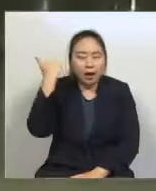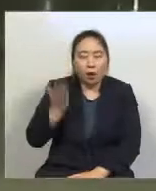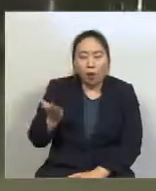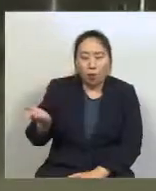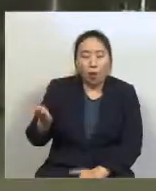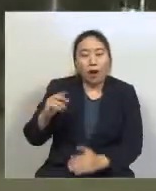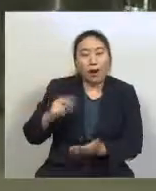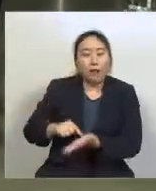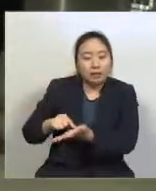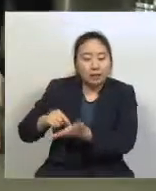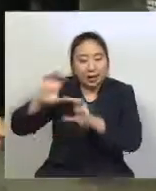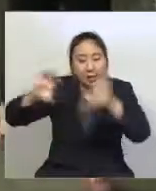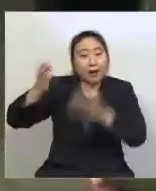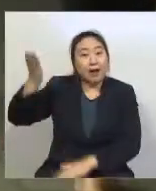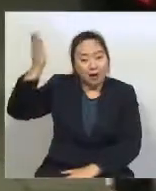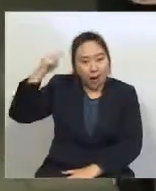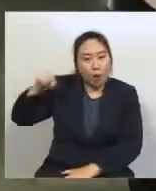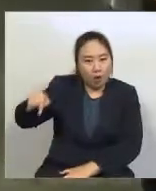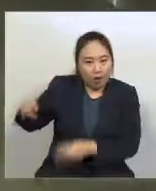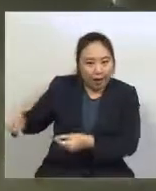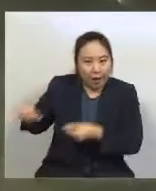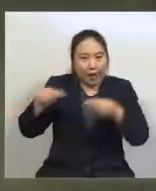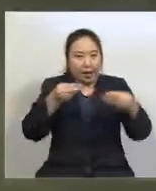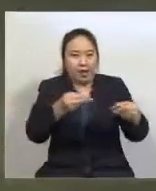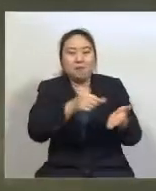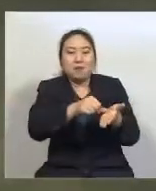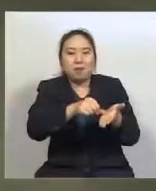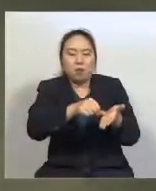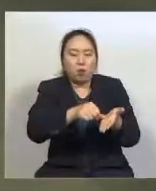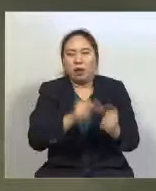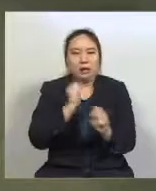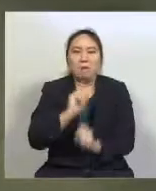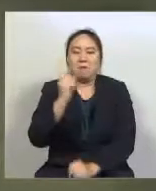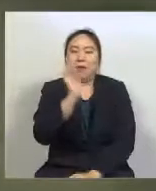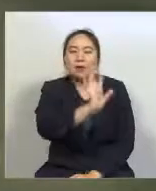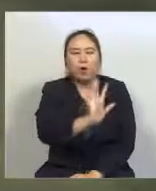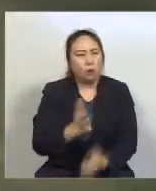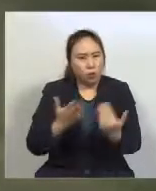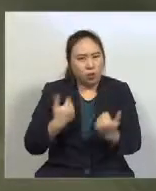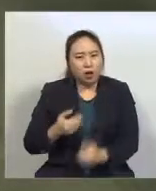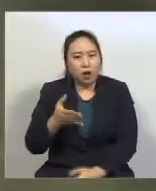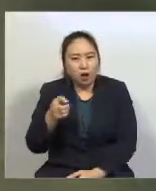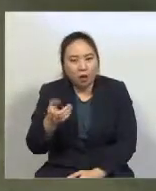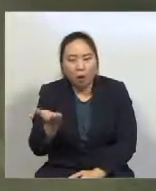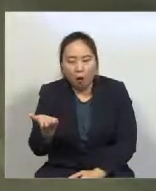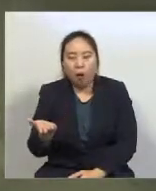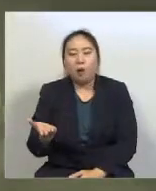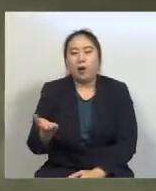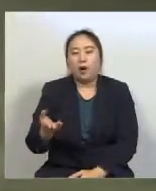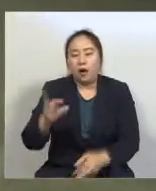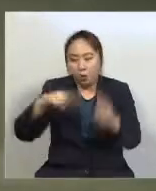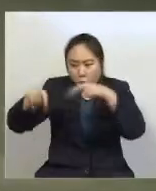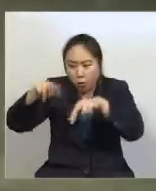ชุดก่อนมาปรับปรุงแทนการจัดทำงบประมาณขึ้นใหม่พร้อมขอความคุ้มครองให้ไต่สวนฉุกเฉินพรบ.งบประมาณปี